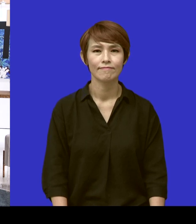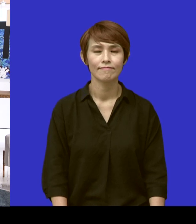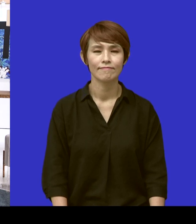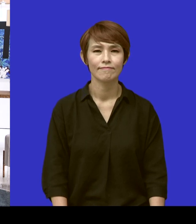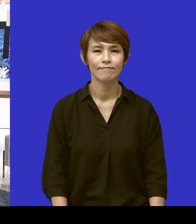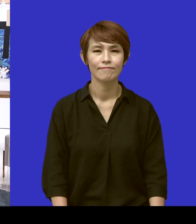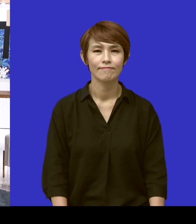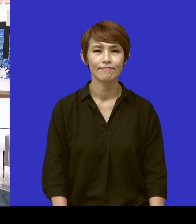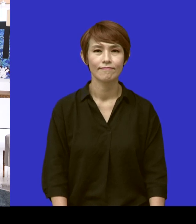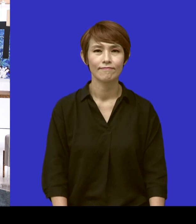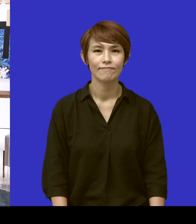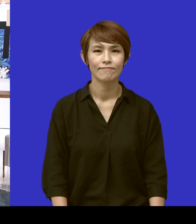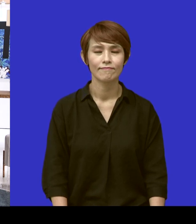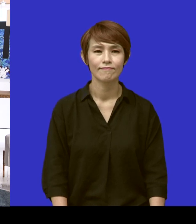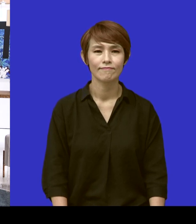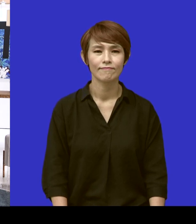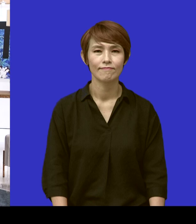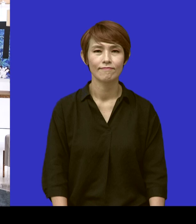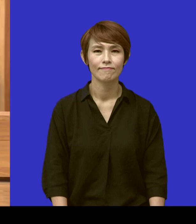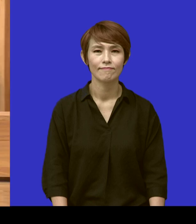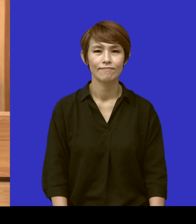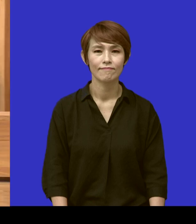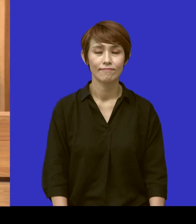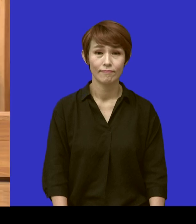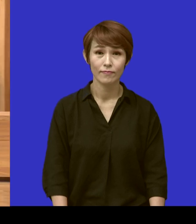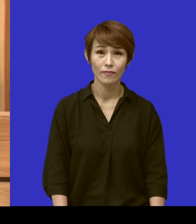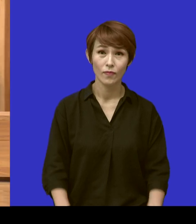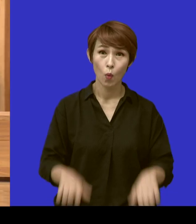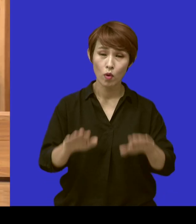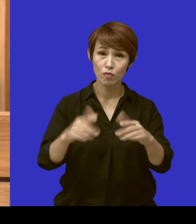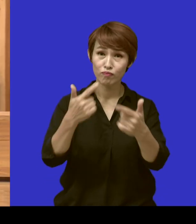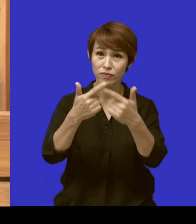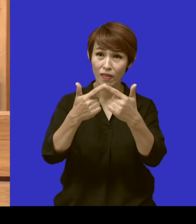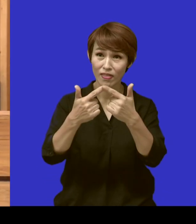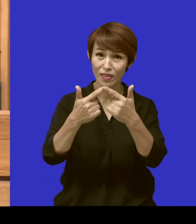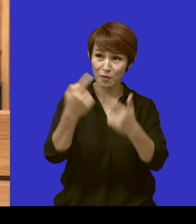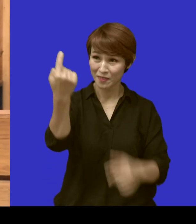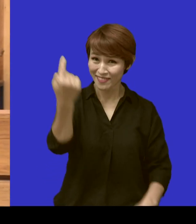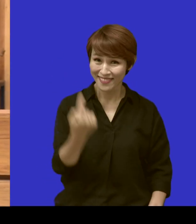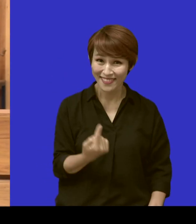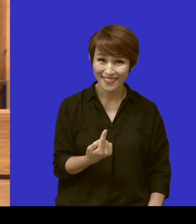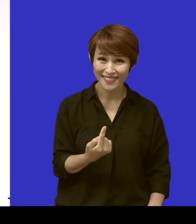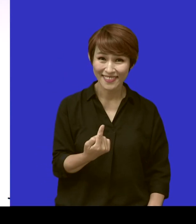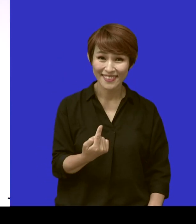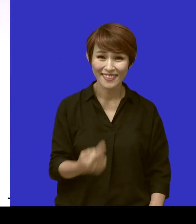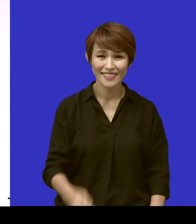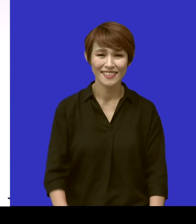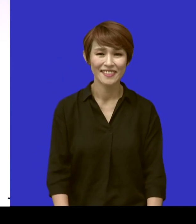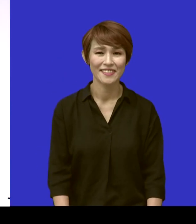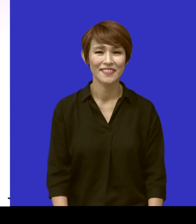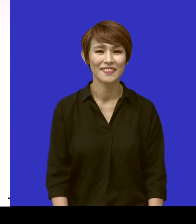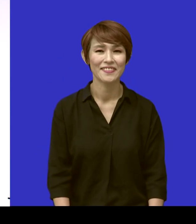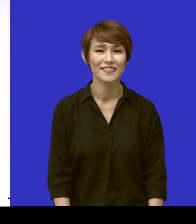혼자만 농맹인입니다. 아, 그러시군요. 지금 오늘 멀리 부산에서 오셨죠?